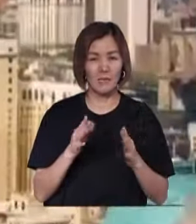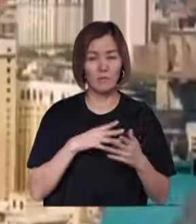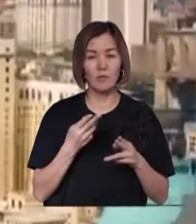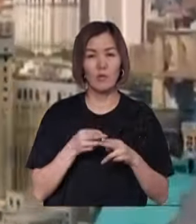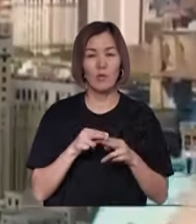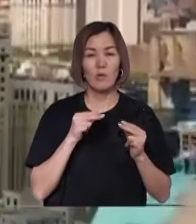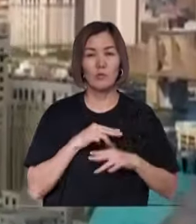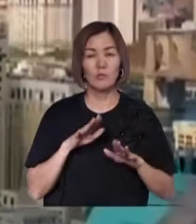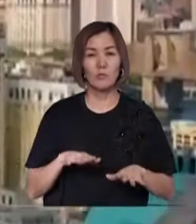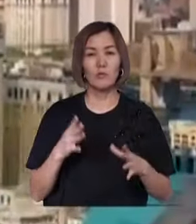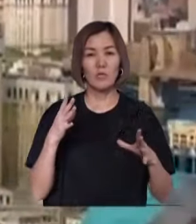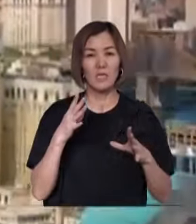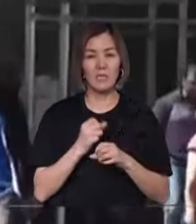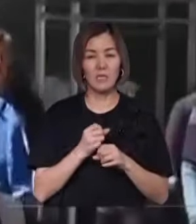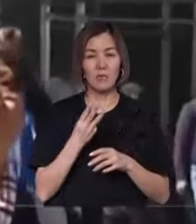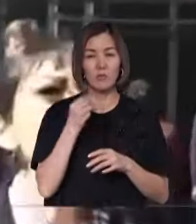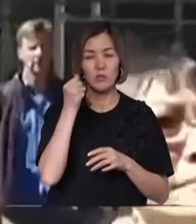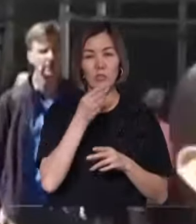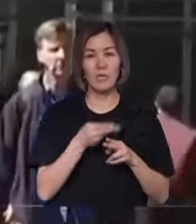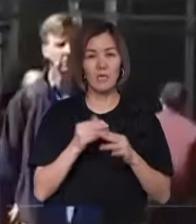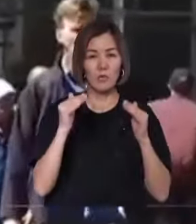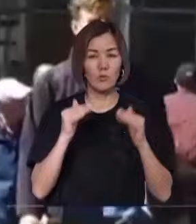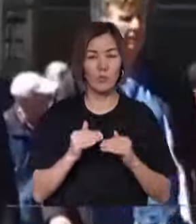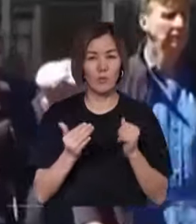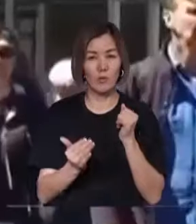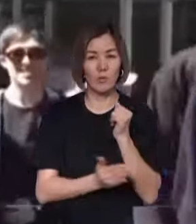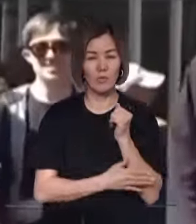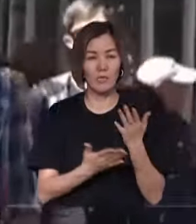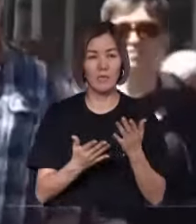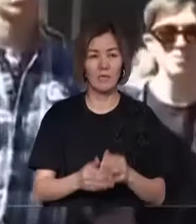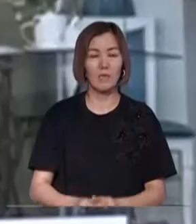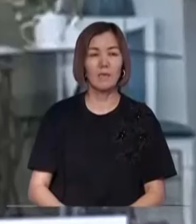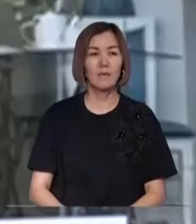жұмыс орындарының саны қысқарып, үш жылдағы ең төмен деңгейді көрсеткен.